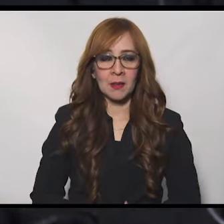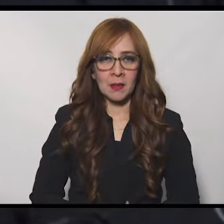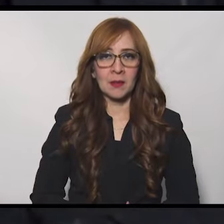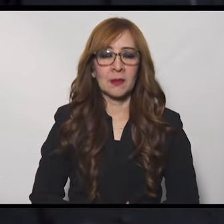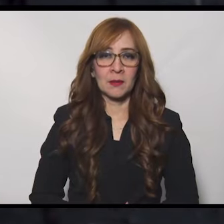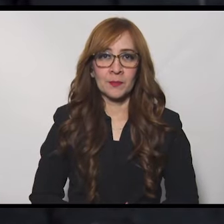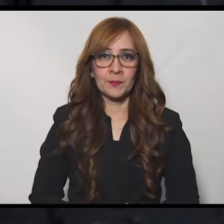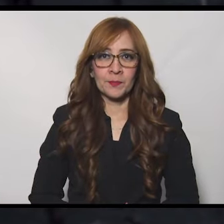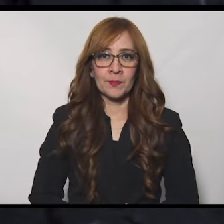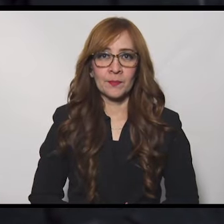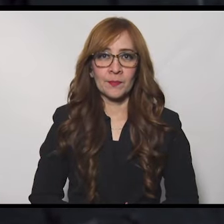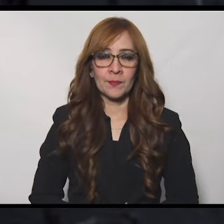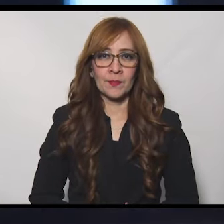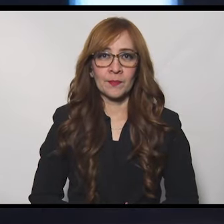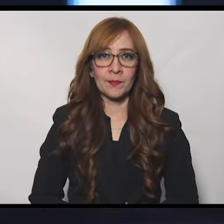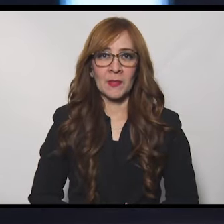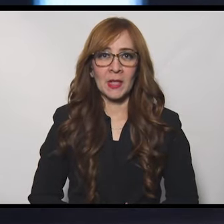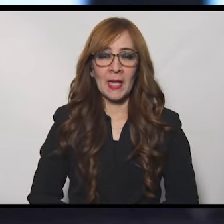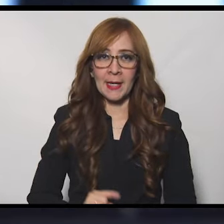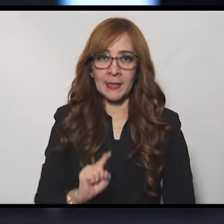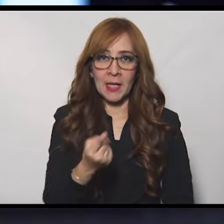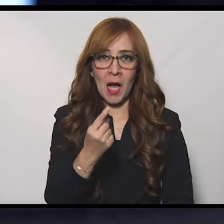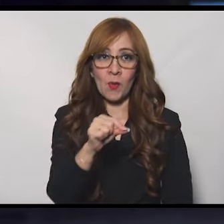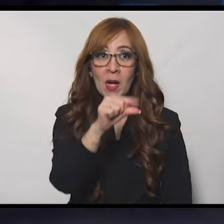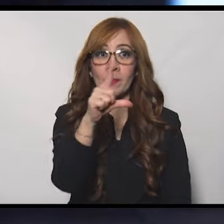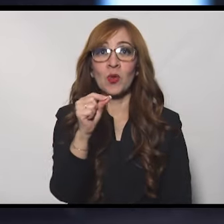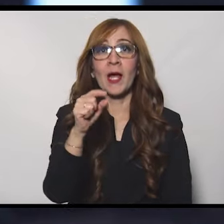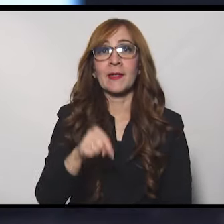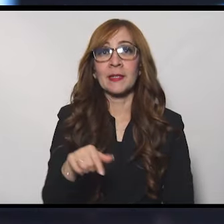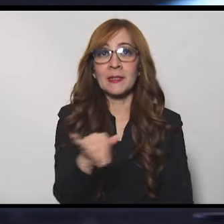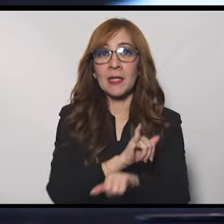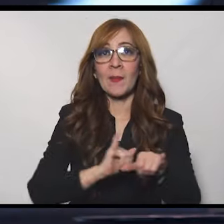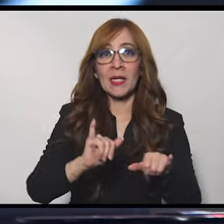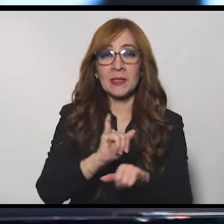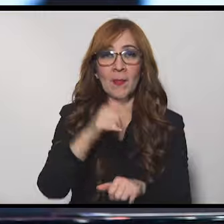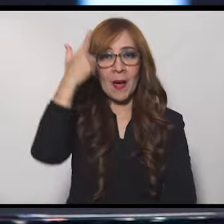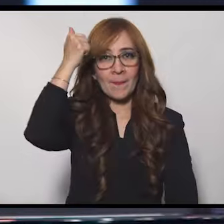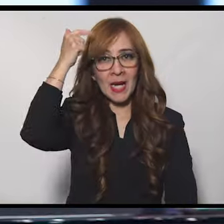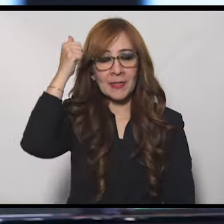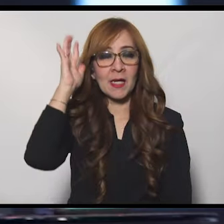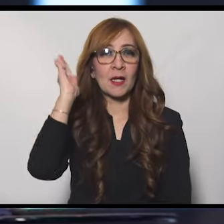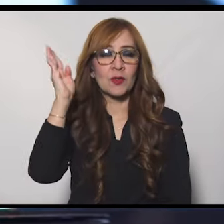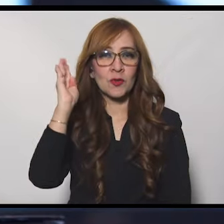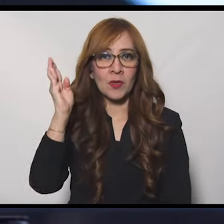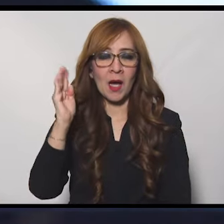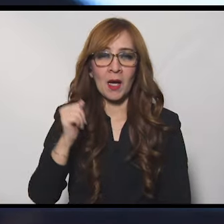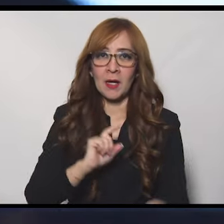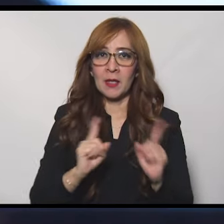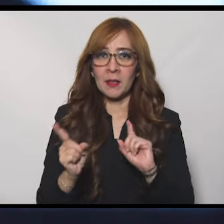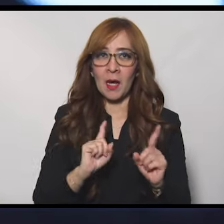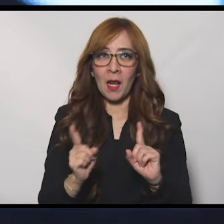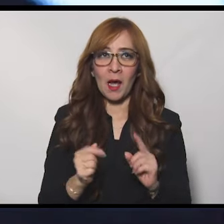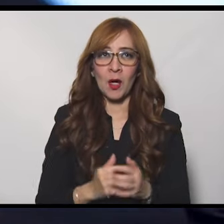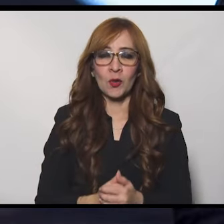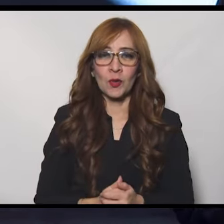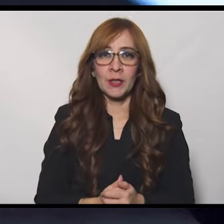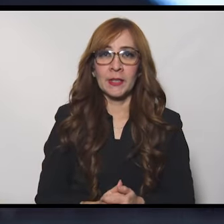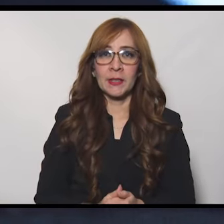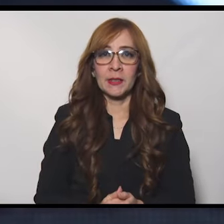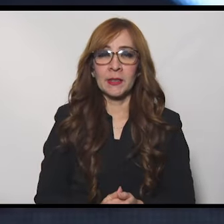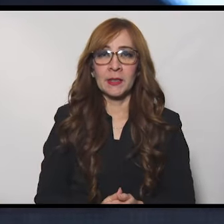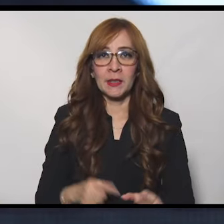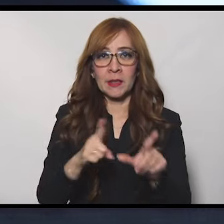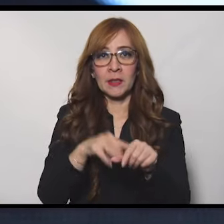daripada Tuhan. Kita di awal bulan ini kita sama-sama sudah belajar bahwa di kitab